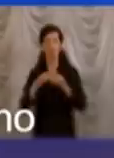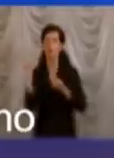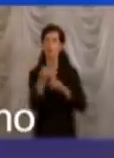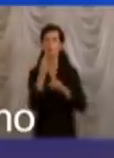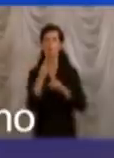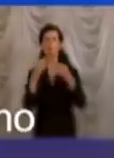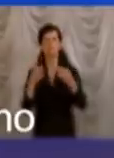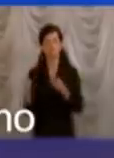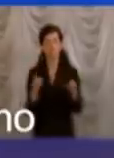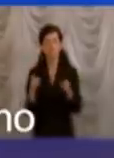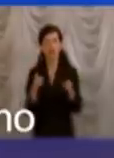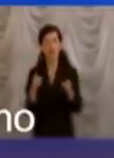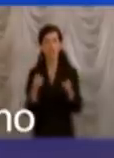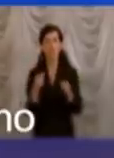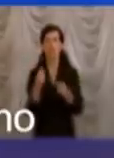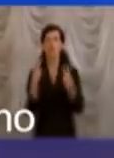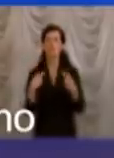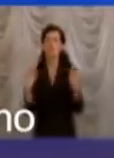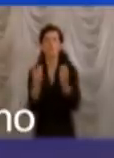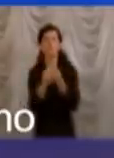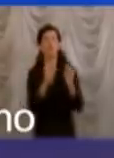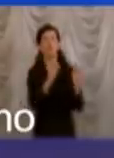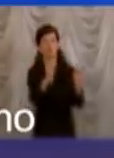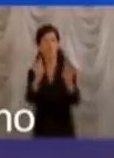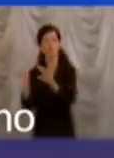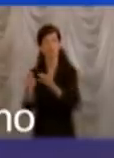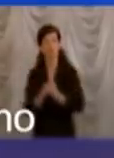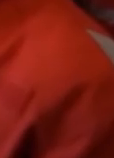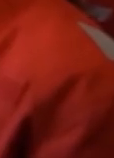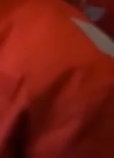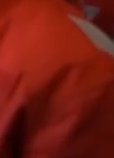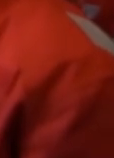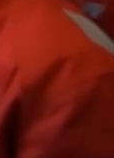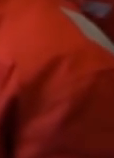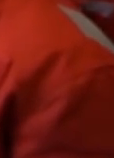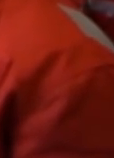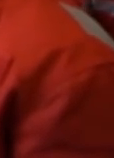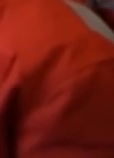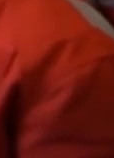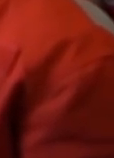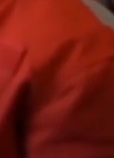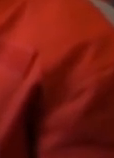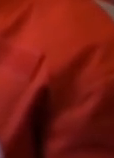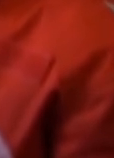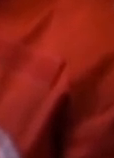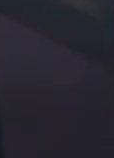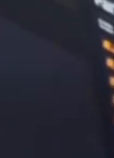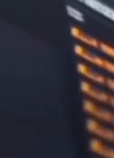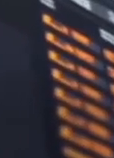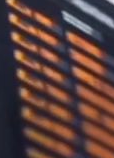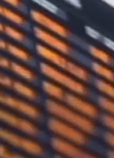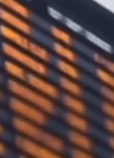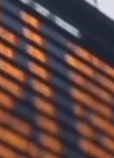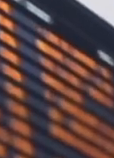dalla prossima settimana e prevedono una serie di riaperture scaglionate delle attività